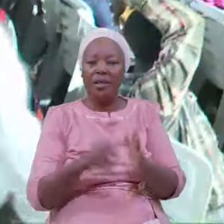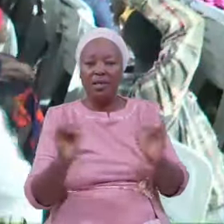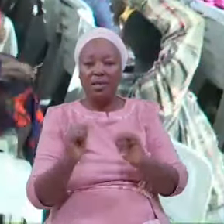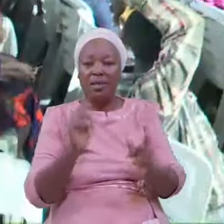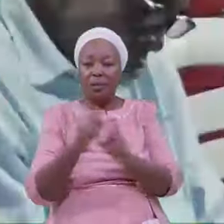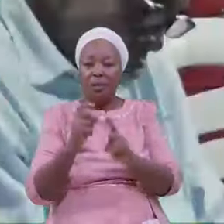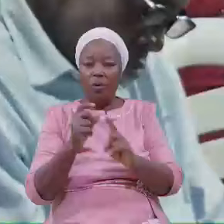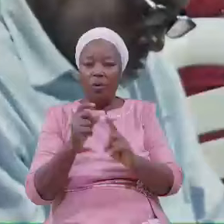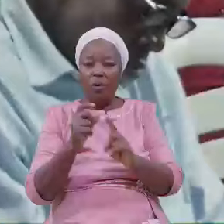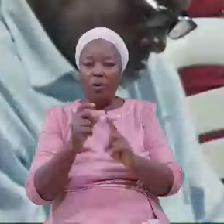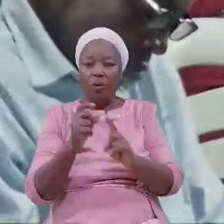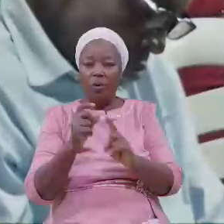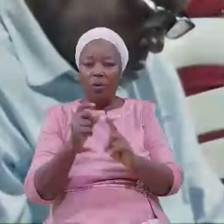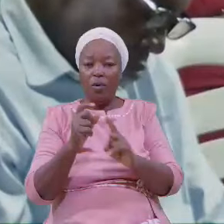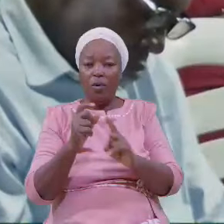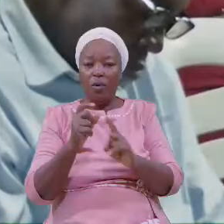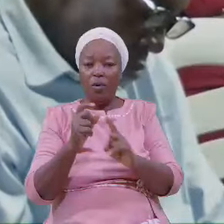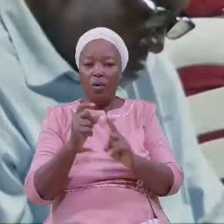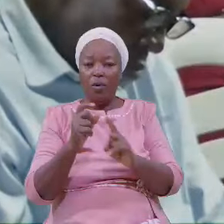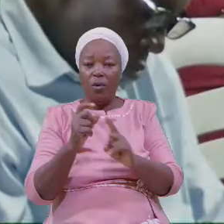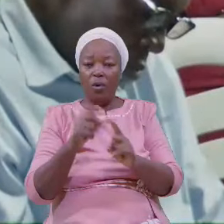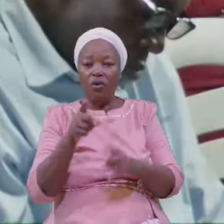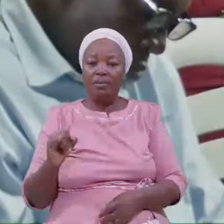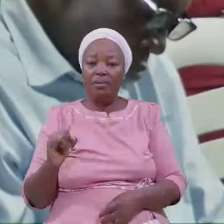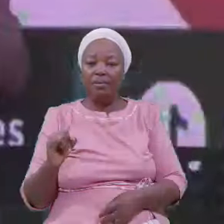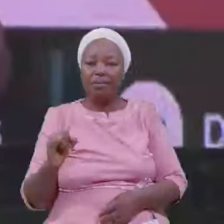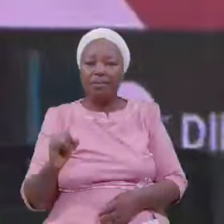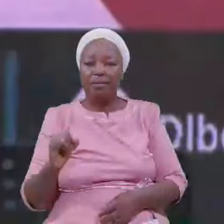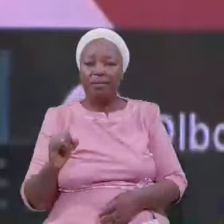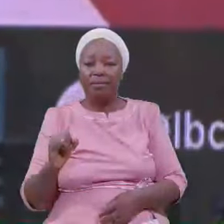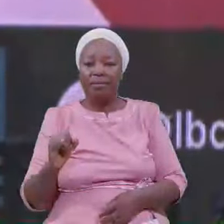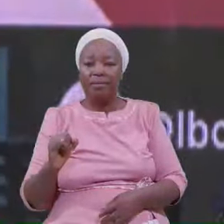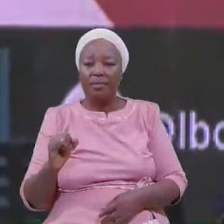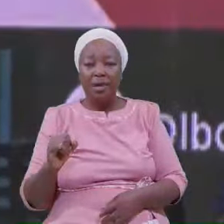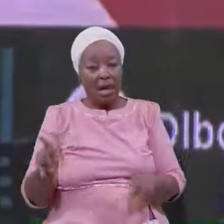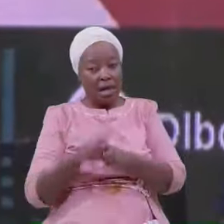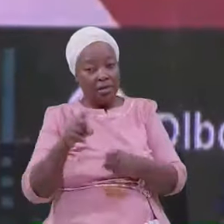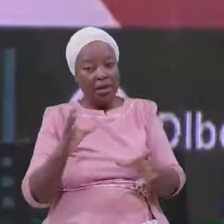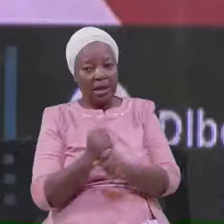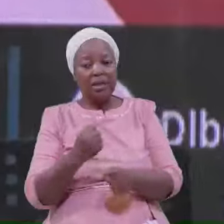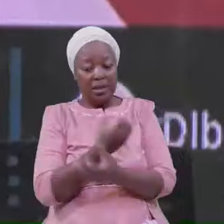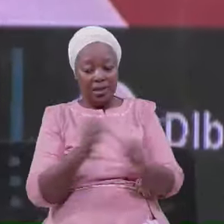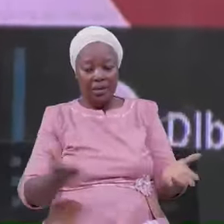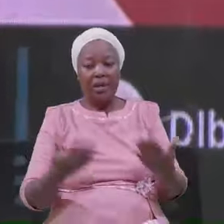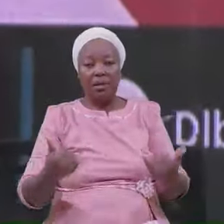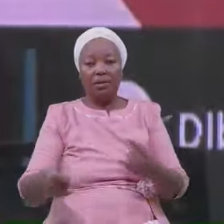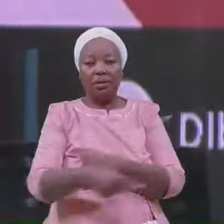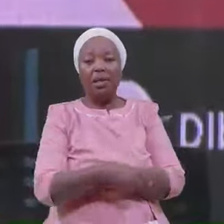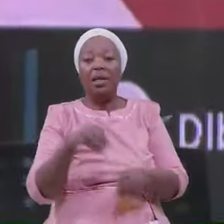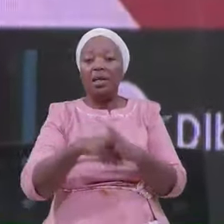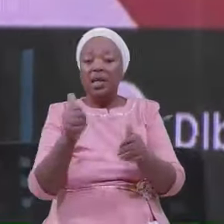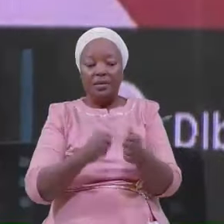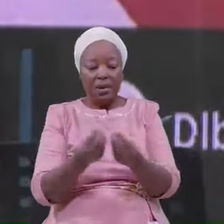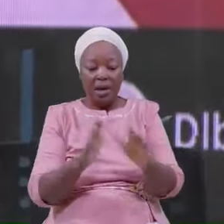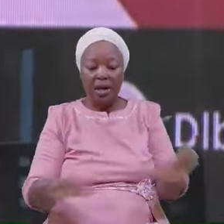ito ring salita ng Diyos ang naririnig mo ngayong gabi ito. As we are getting saved here today, in every land, the